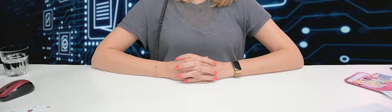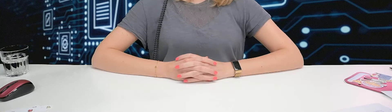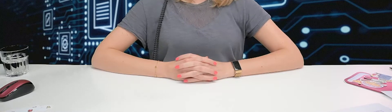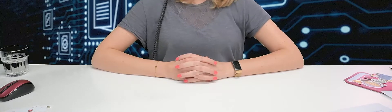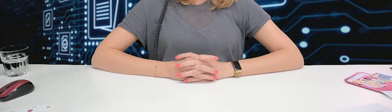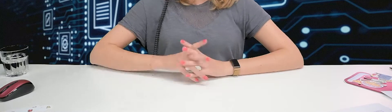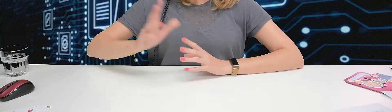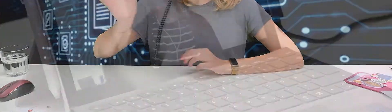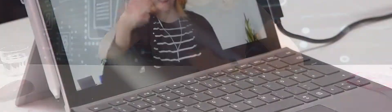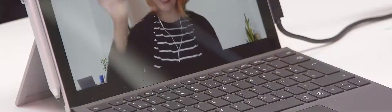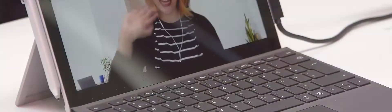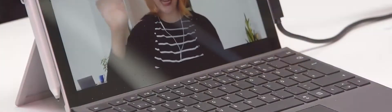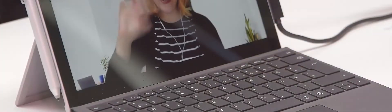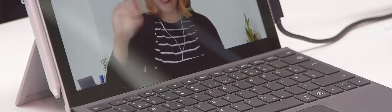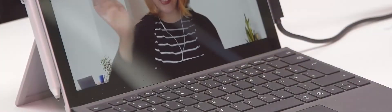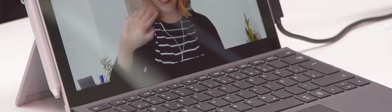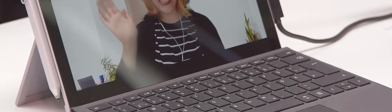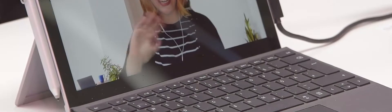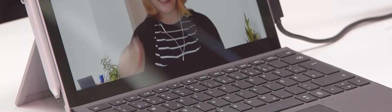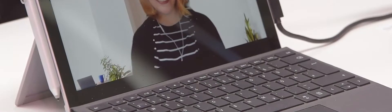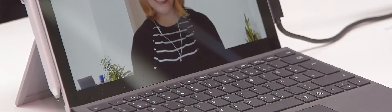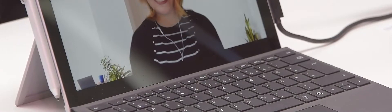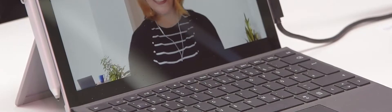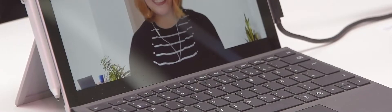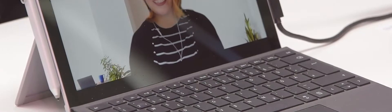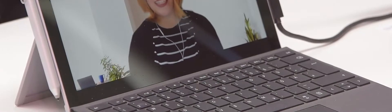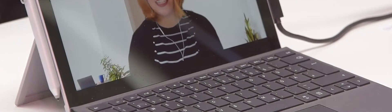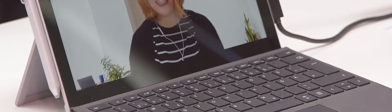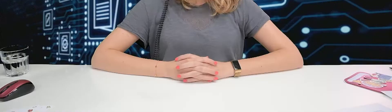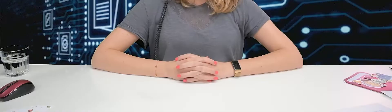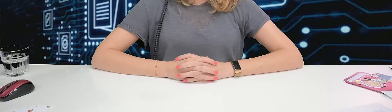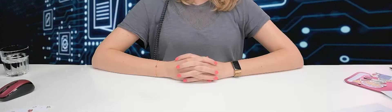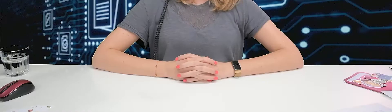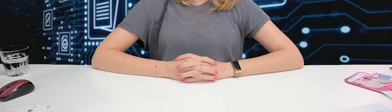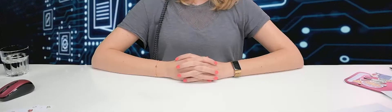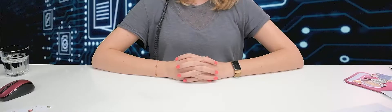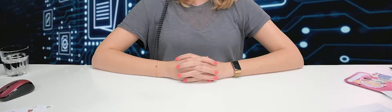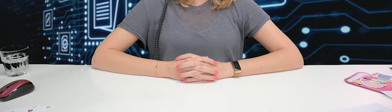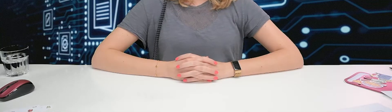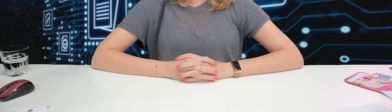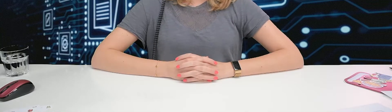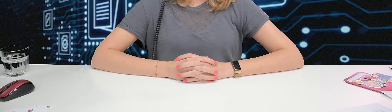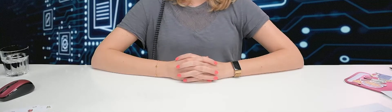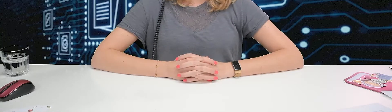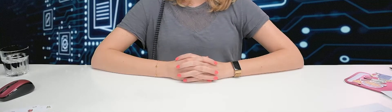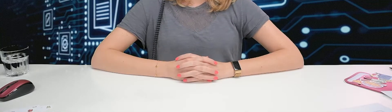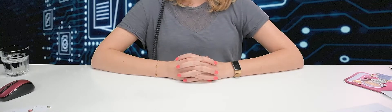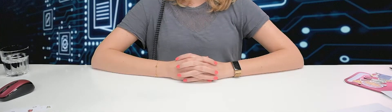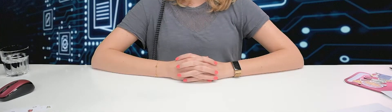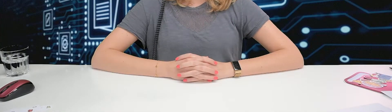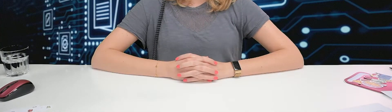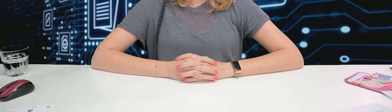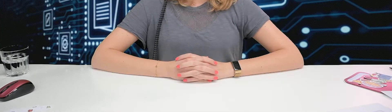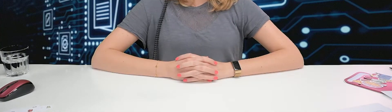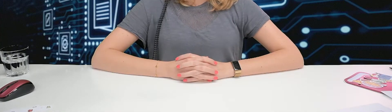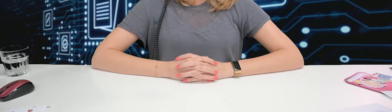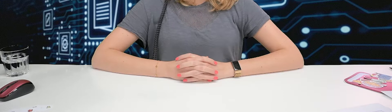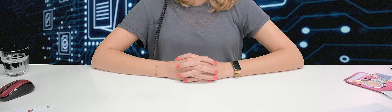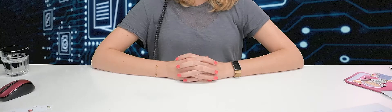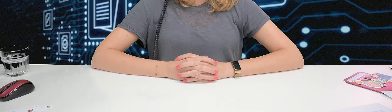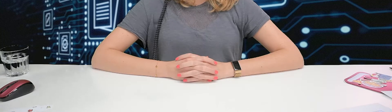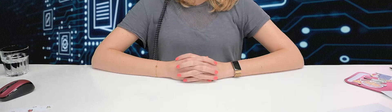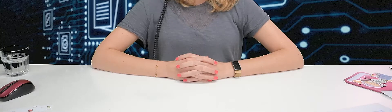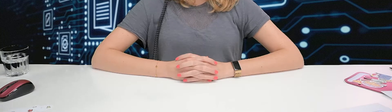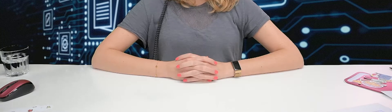Inga. Hallo Inga. Hallo Julia. Du bist Emoji-Expertin. Oh, jetzt habe ich das Wort schon gesagt, aber ist ja nicht so schlimm.